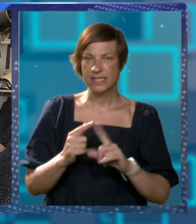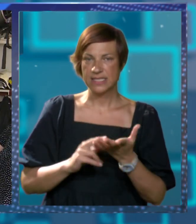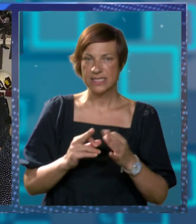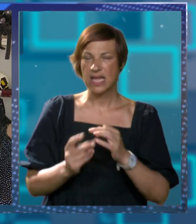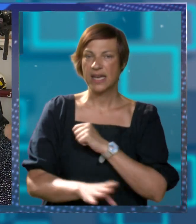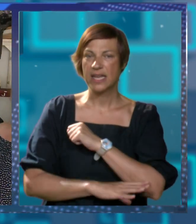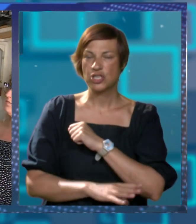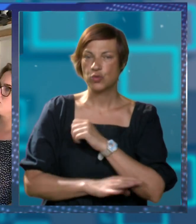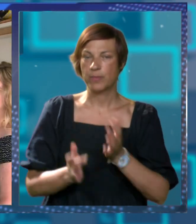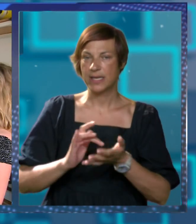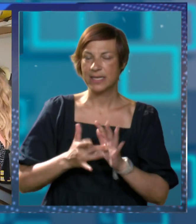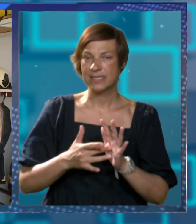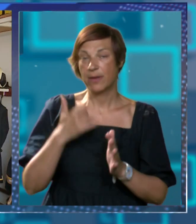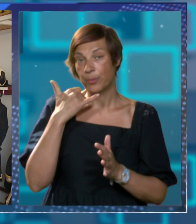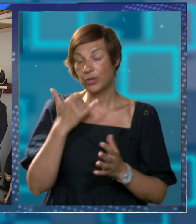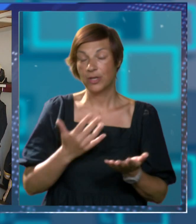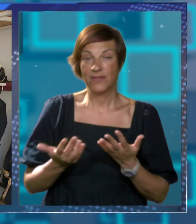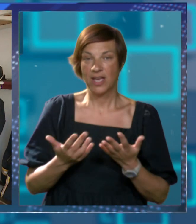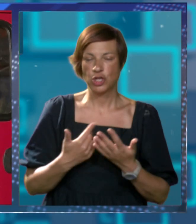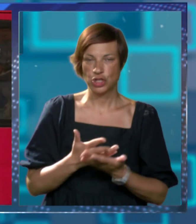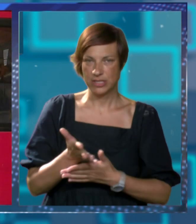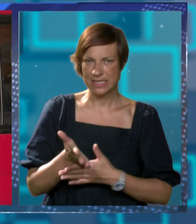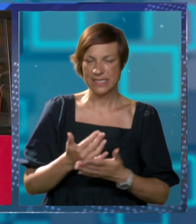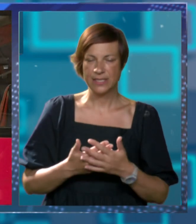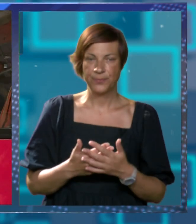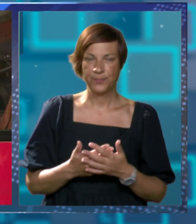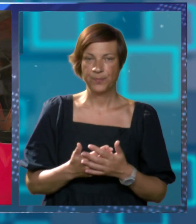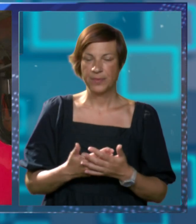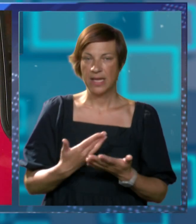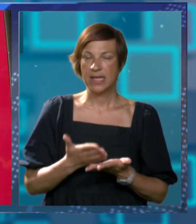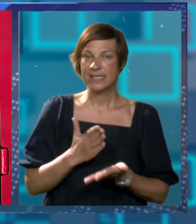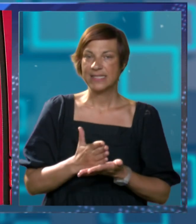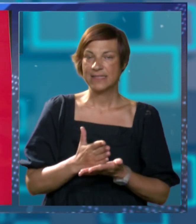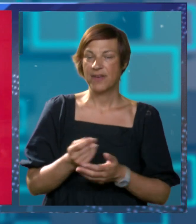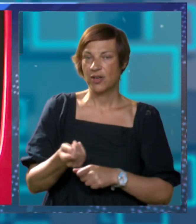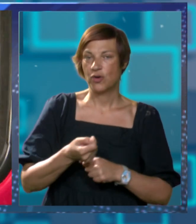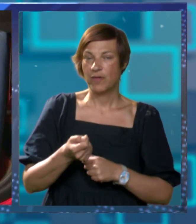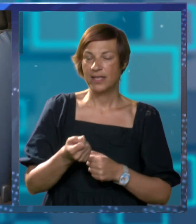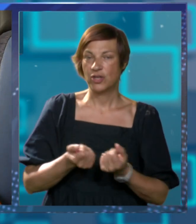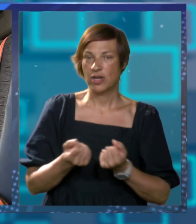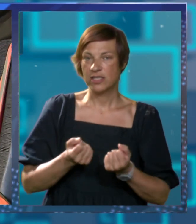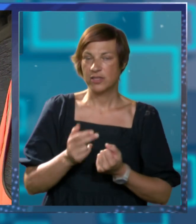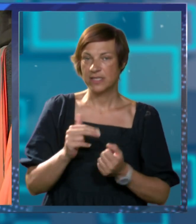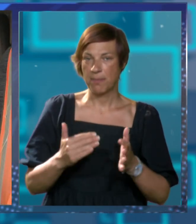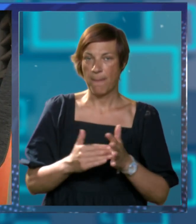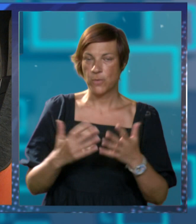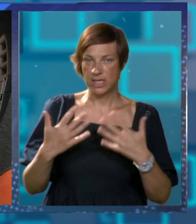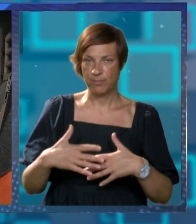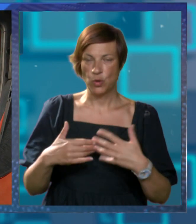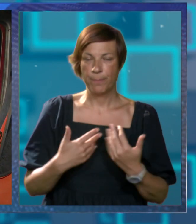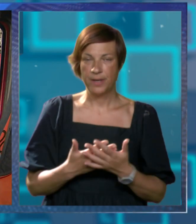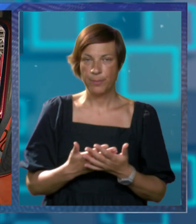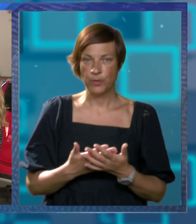šumare, ali se to podojavi kako što onda izlazimo. Stoga i svako vatrogasno vozilo sadrži potrebnu